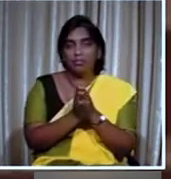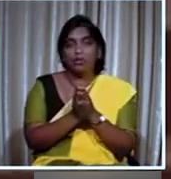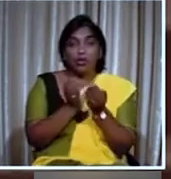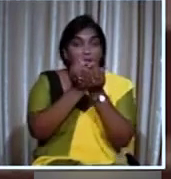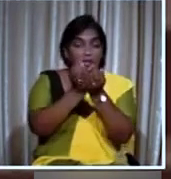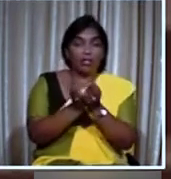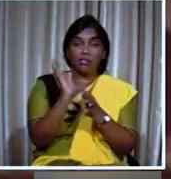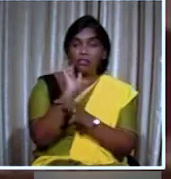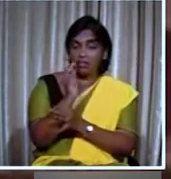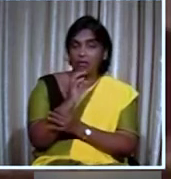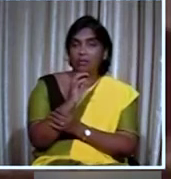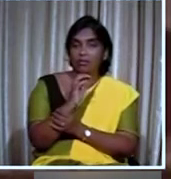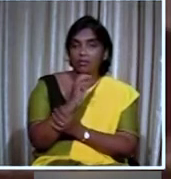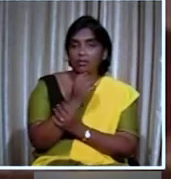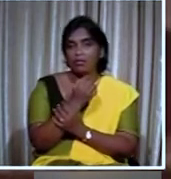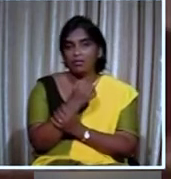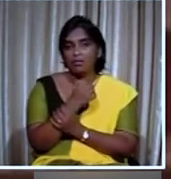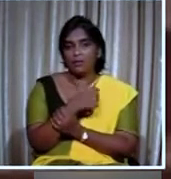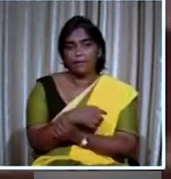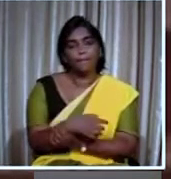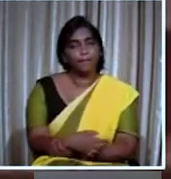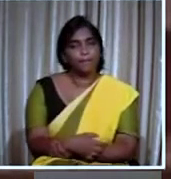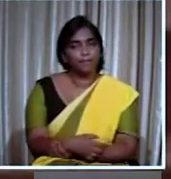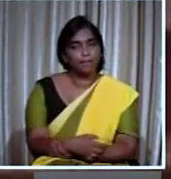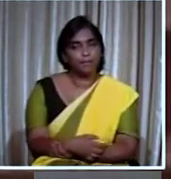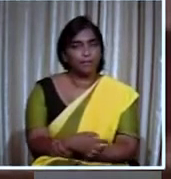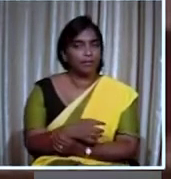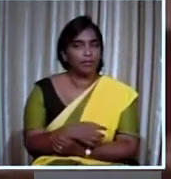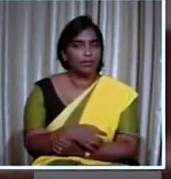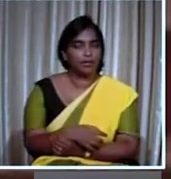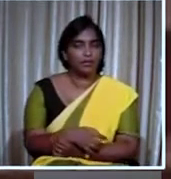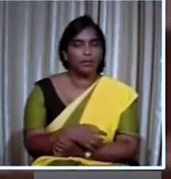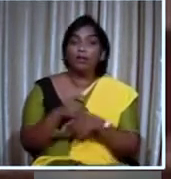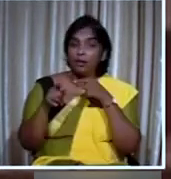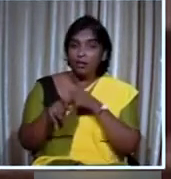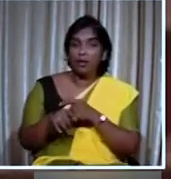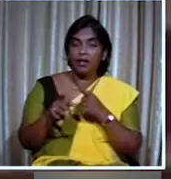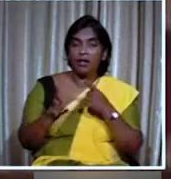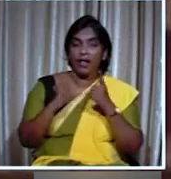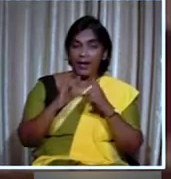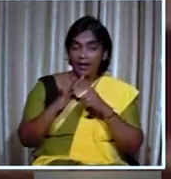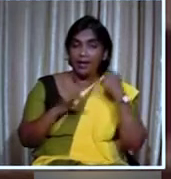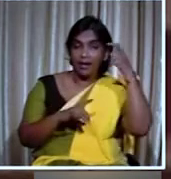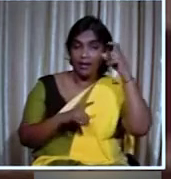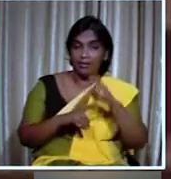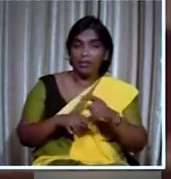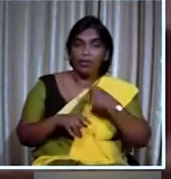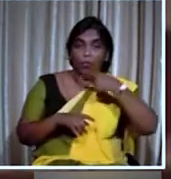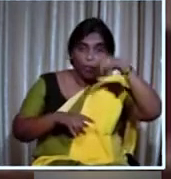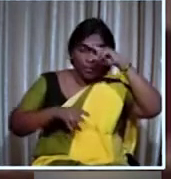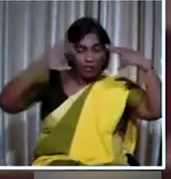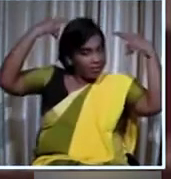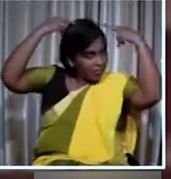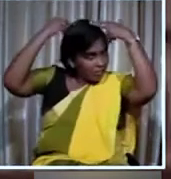ද්‍රෝණියක් ධාතු තිබ්බ තැනක තමයි දියුරුන් දුන්නේ ගරු මුසුනෝවන්තුනේ එග්නැලි ගොඩ නොවන ගිහිල්ලා මූදර තමන්ගේ